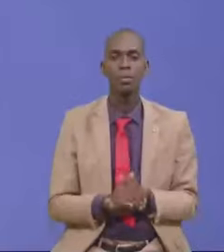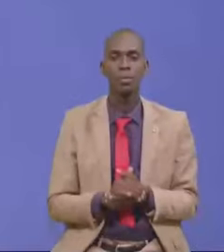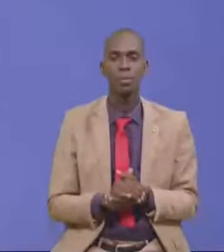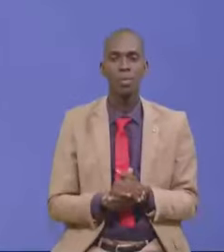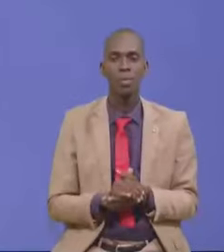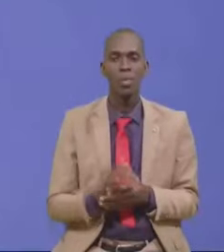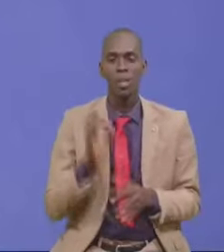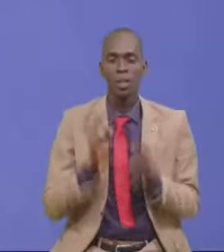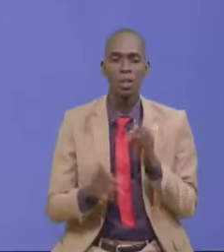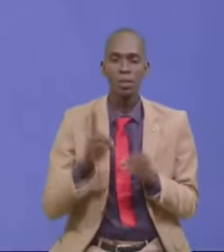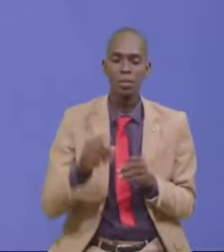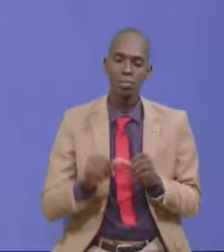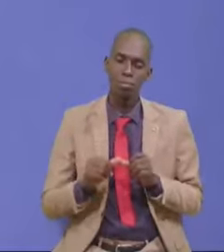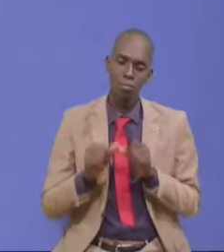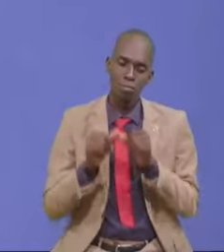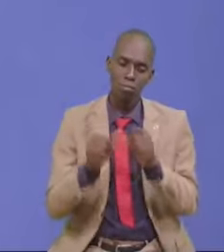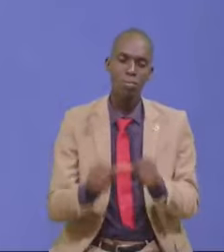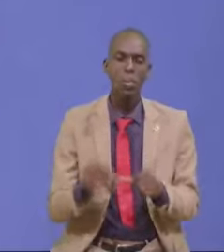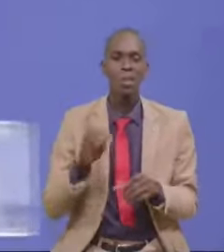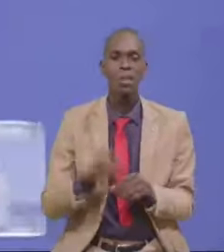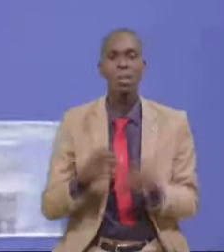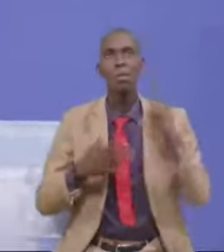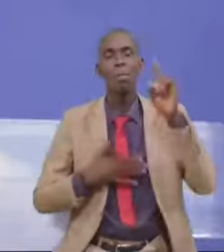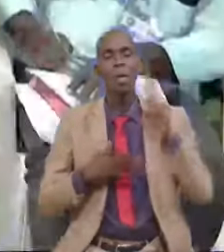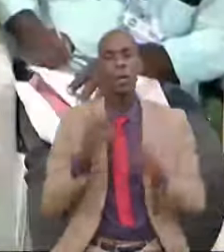si vous demeurez dans ma parole,